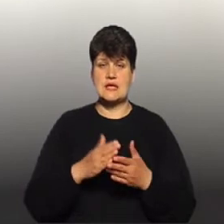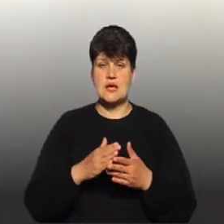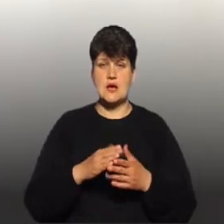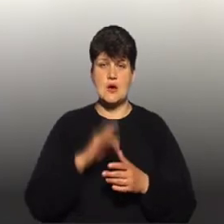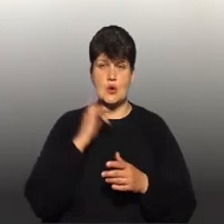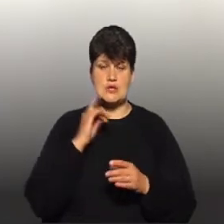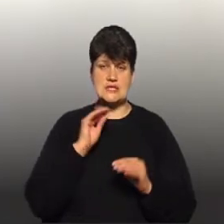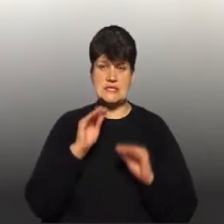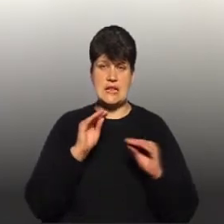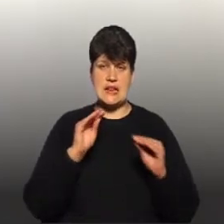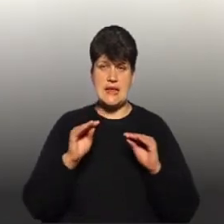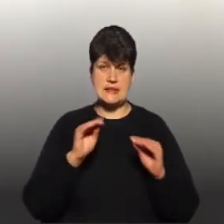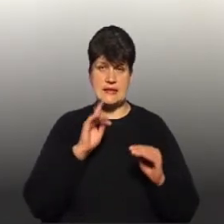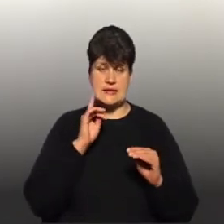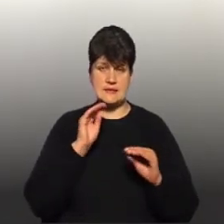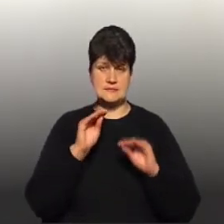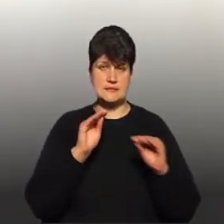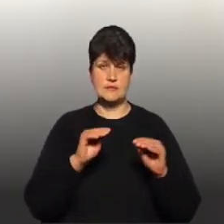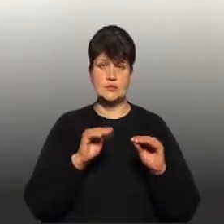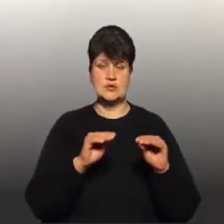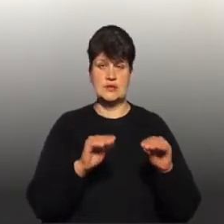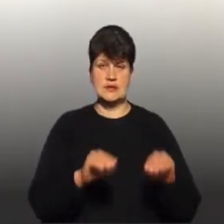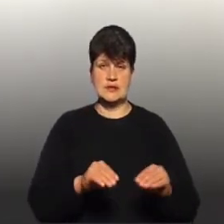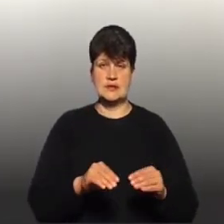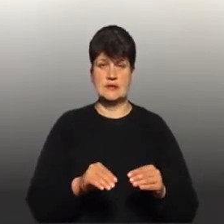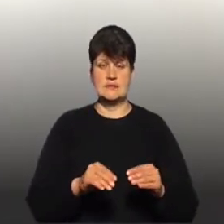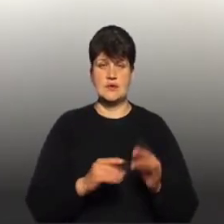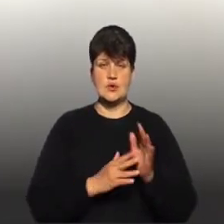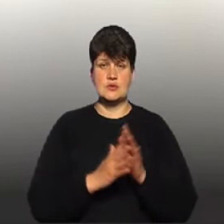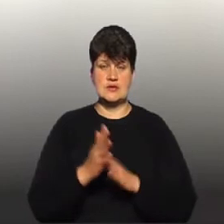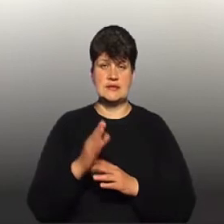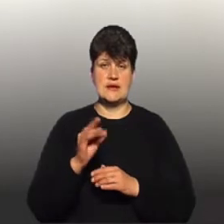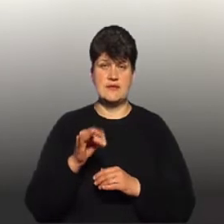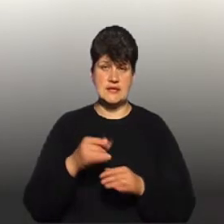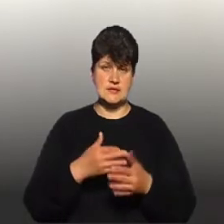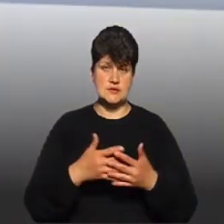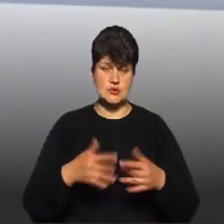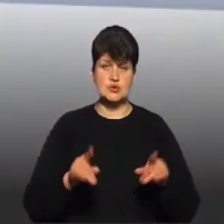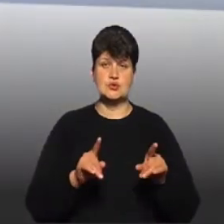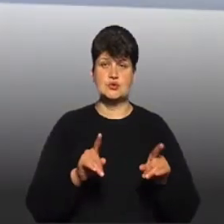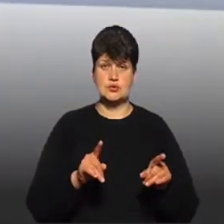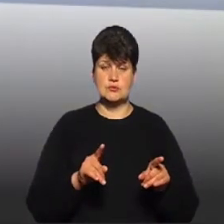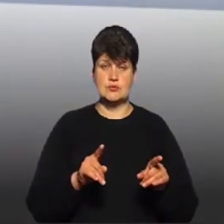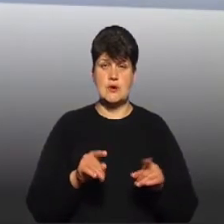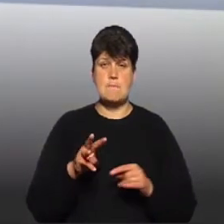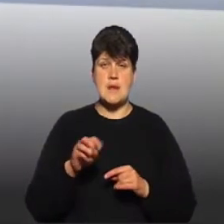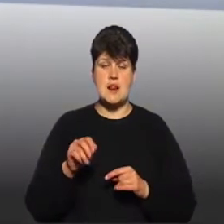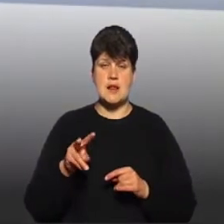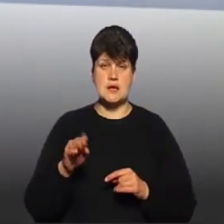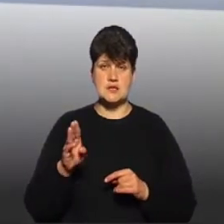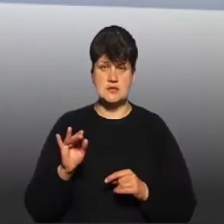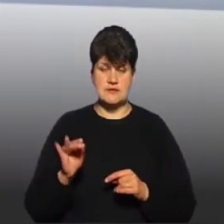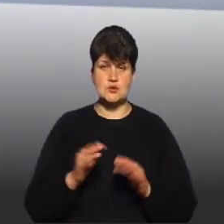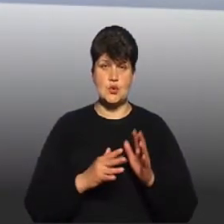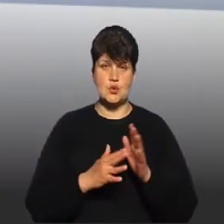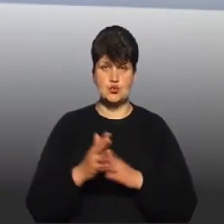його землею, висадити певні культури, там, трав'янисті і так далі, щоб... Ну, на Малашівецькому сміттєзвалищі навіть ростуть дерева,